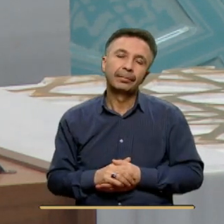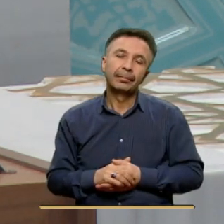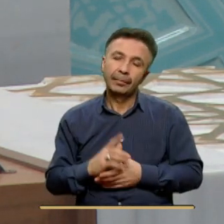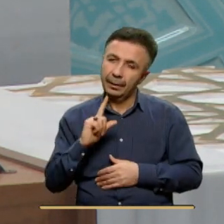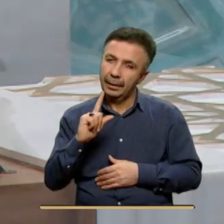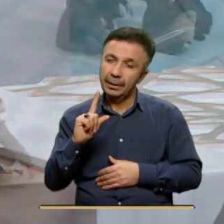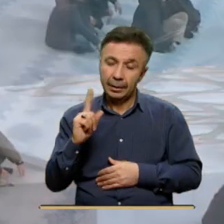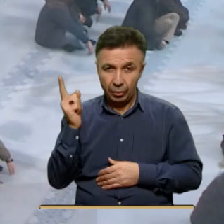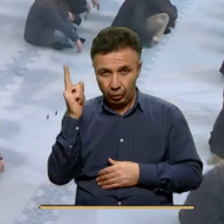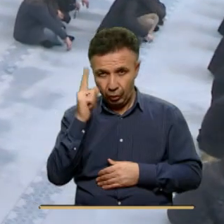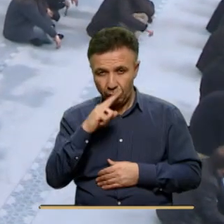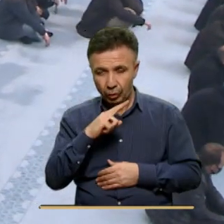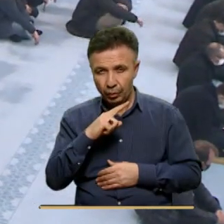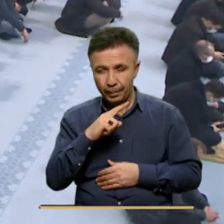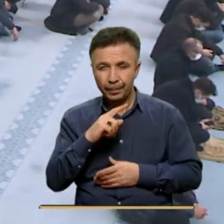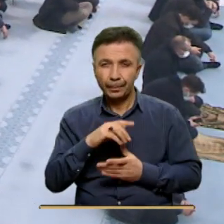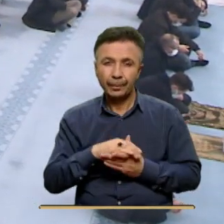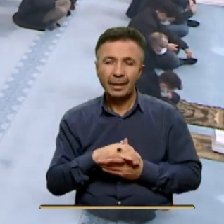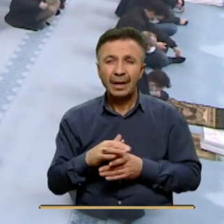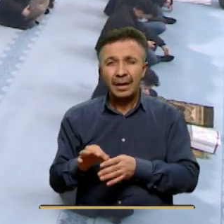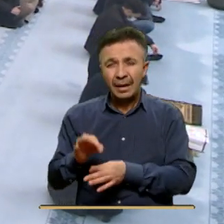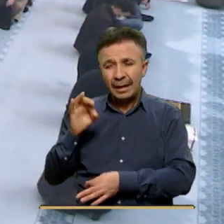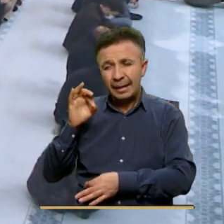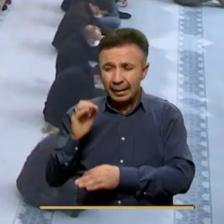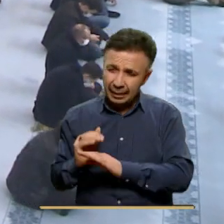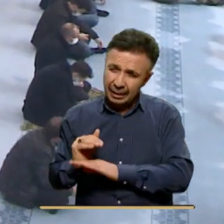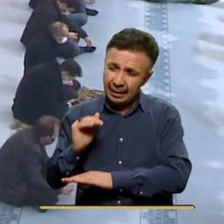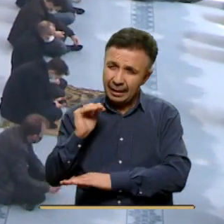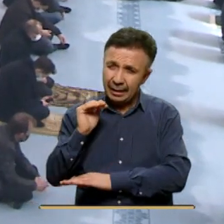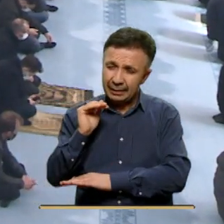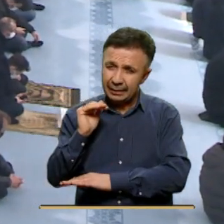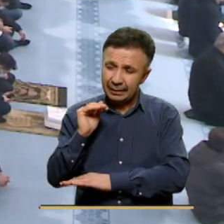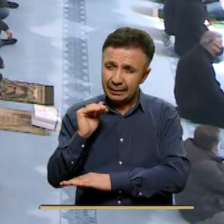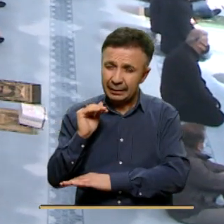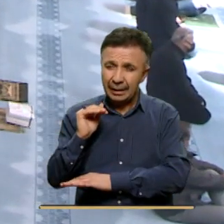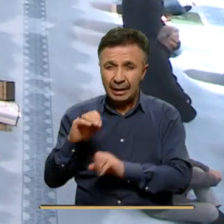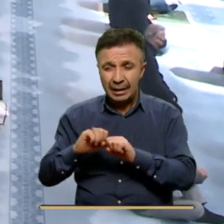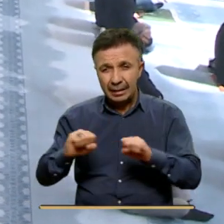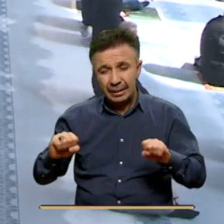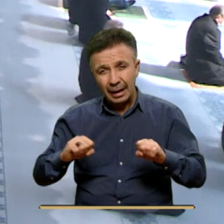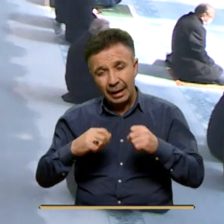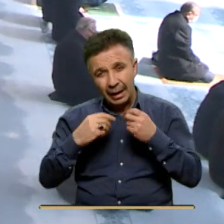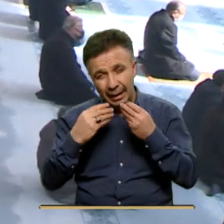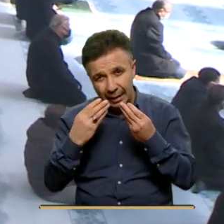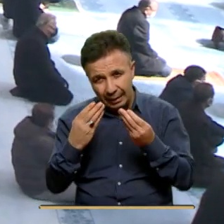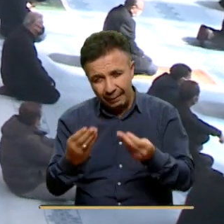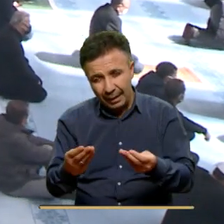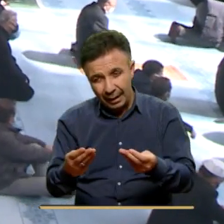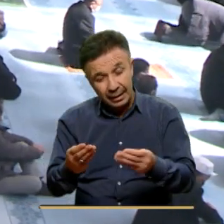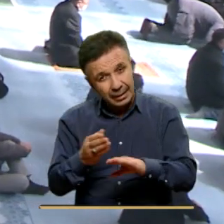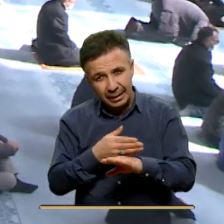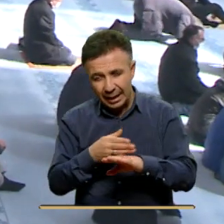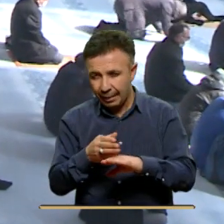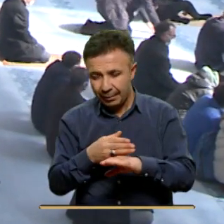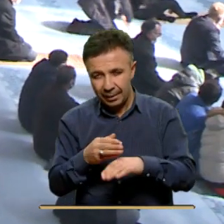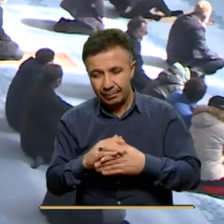gerekir. Çünkü insan hayatına tesir eden en mühim sebeplerden birisidir.